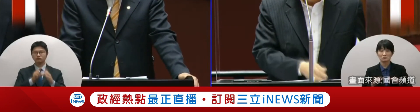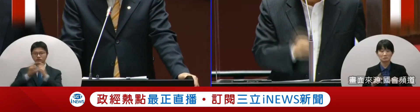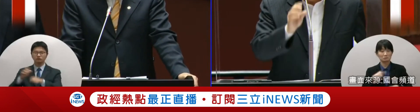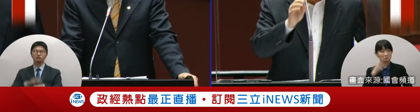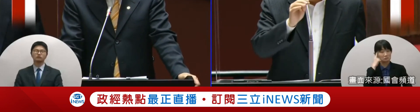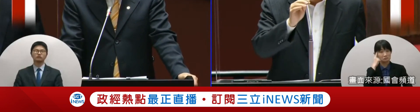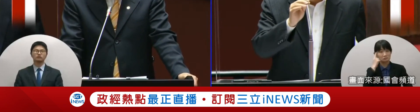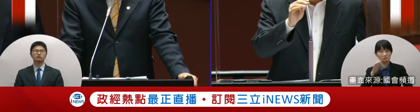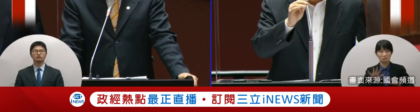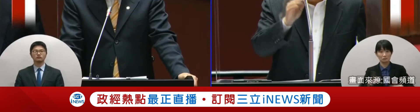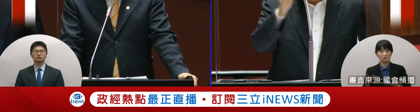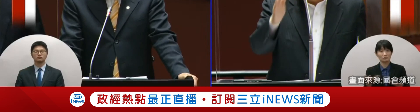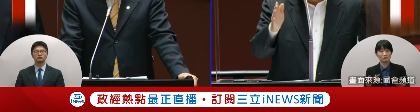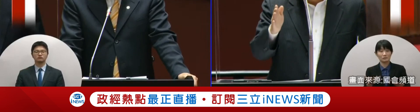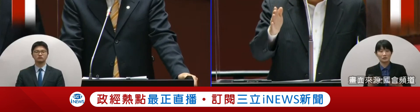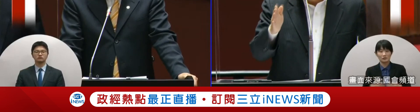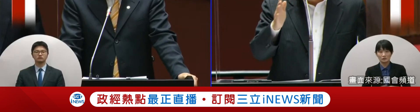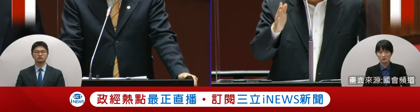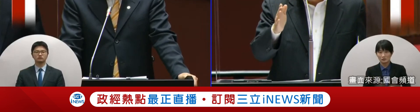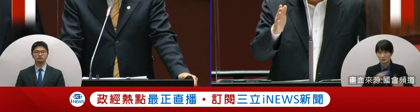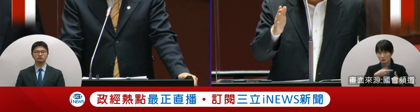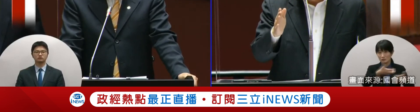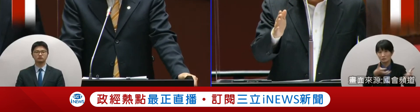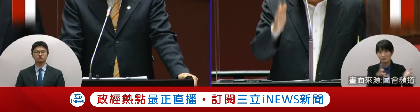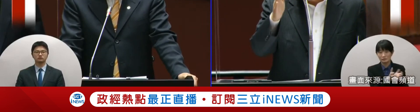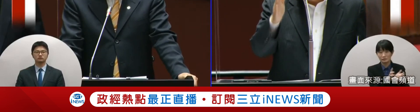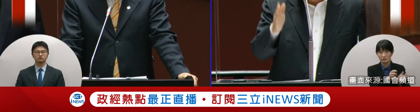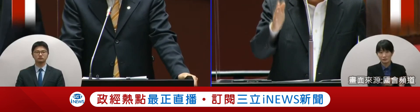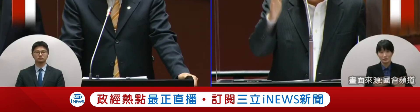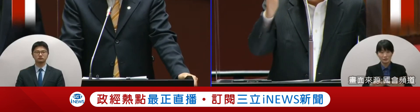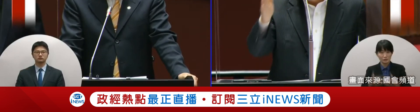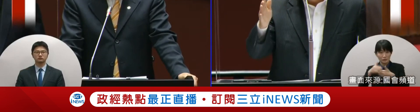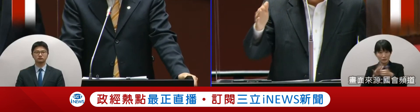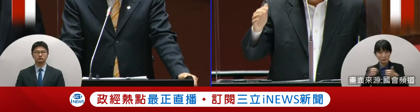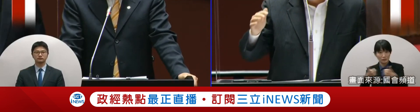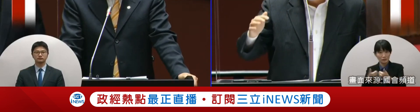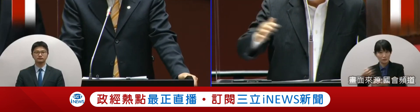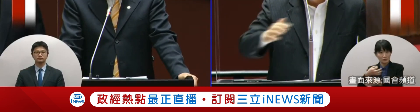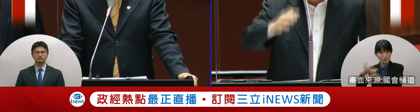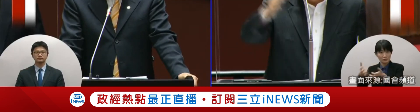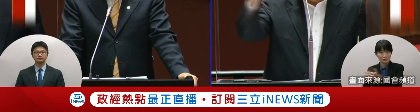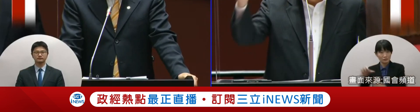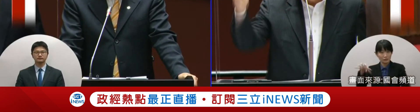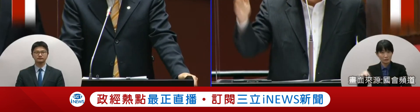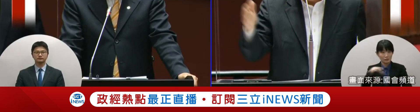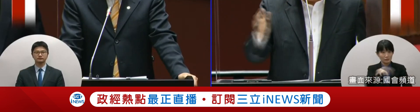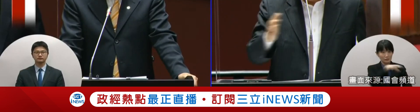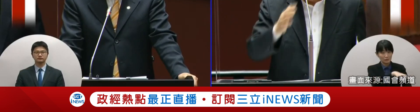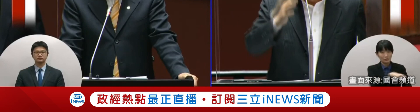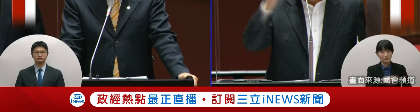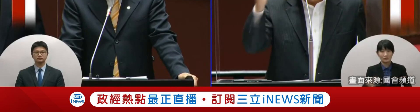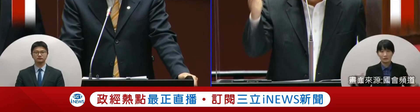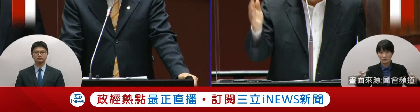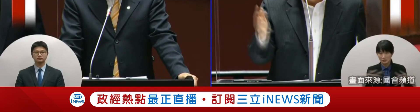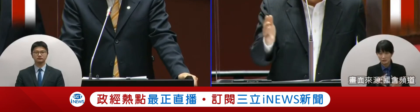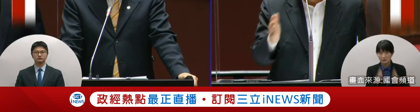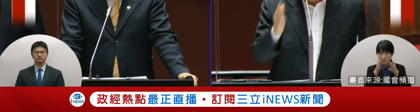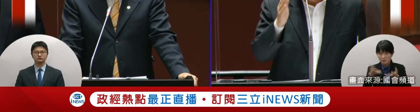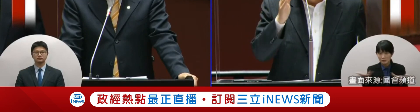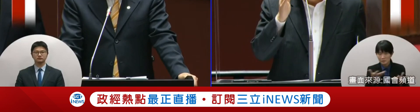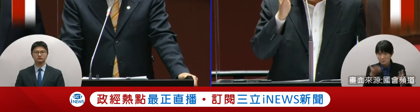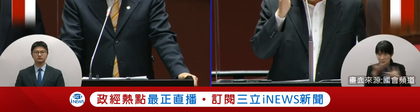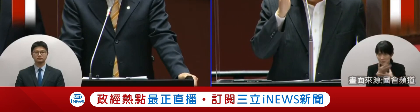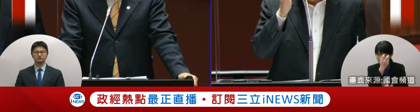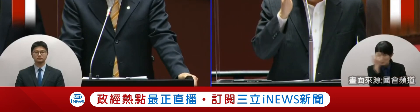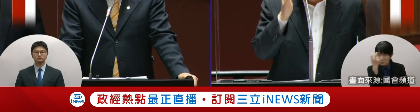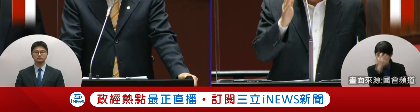上目前教育部这边跟陆委会跟经济部这边整个一起去查了之后，觉得